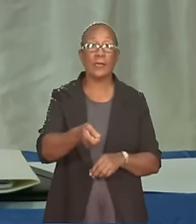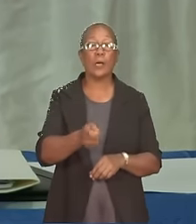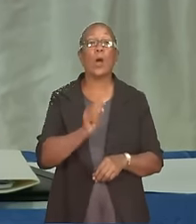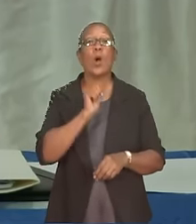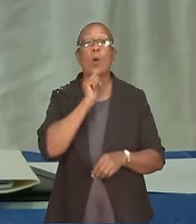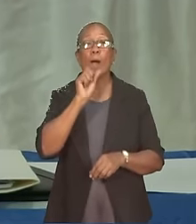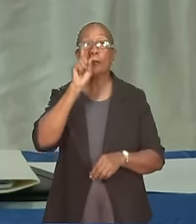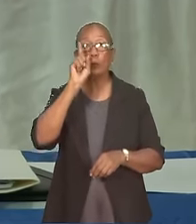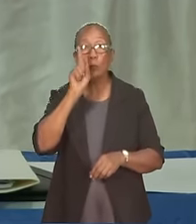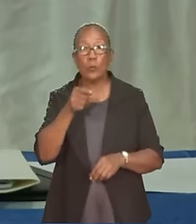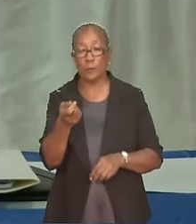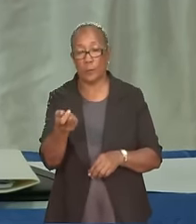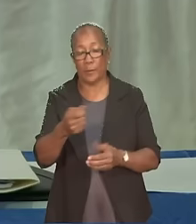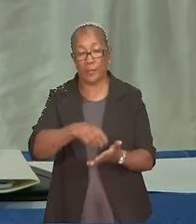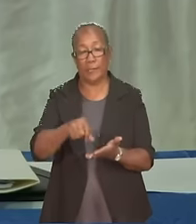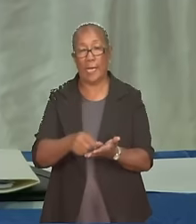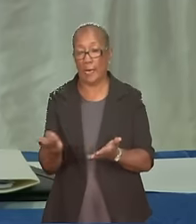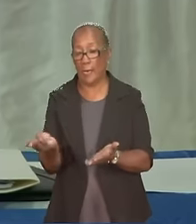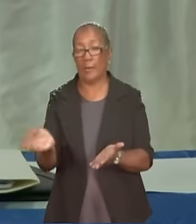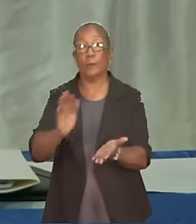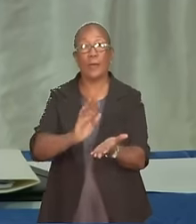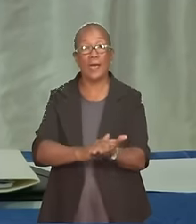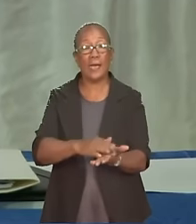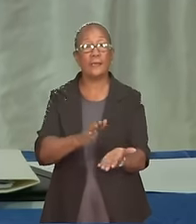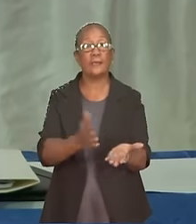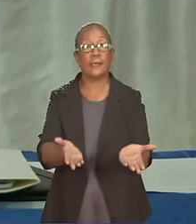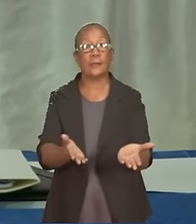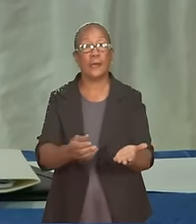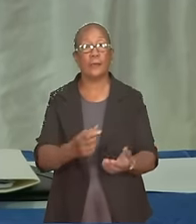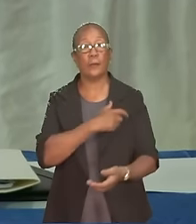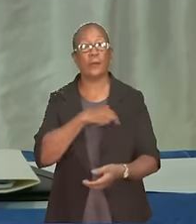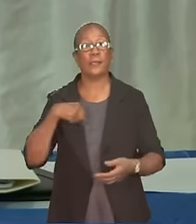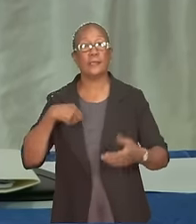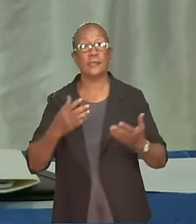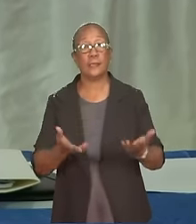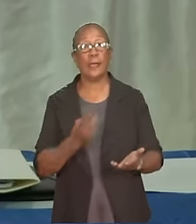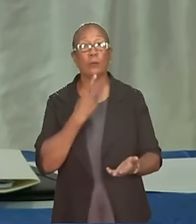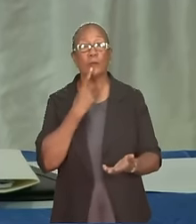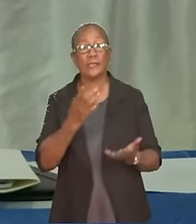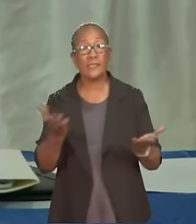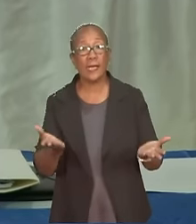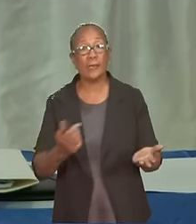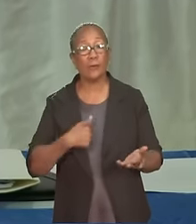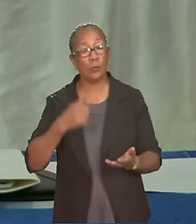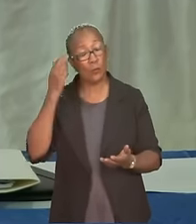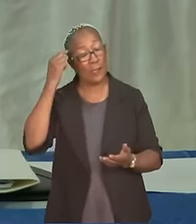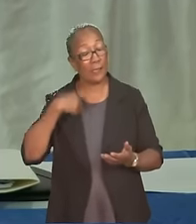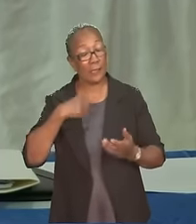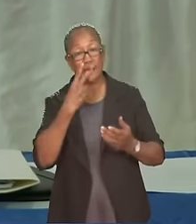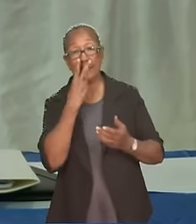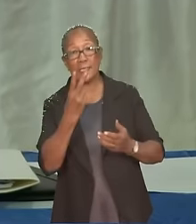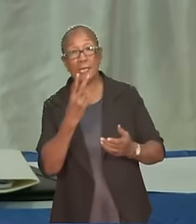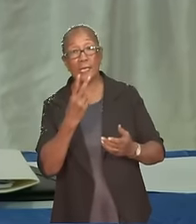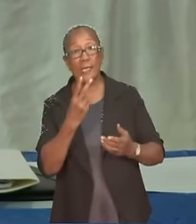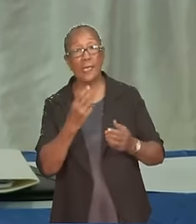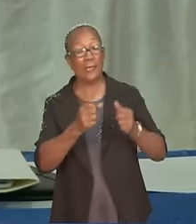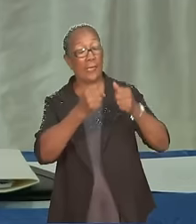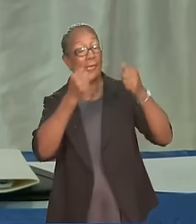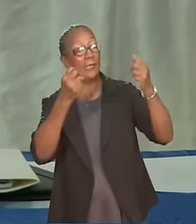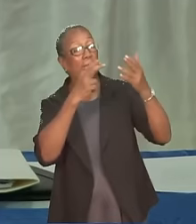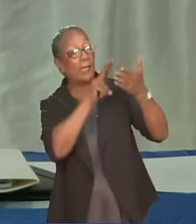gaan aanzuiveren. En schrijf die brief ook naar die president. Ik heb die brief al ontvangen. Vipik is dat briefje? Minister, hebben die brief